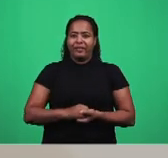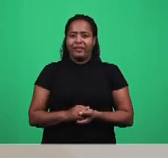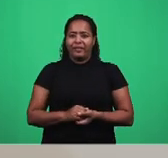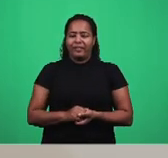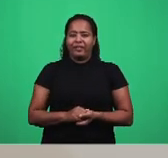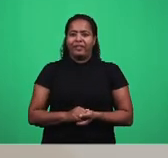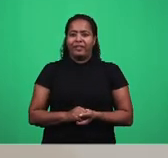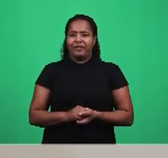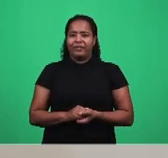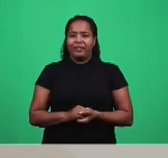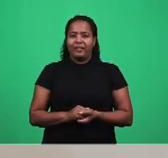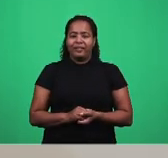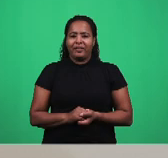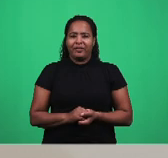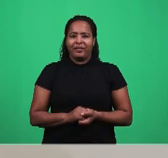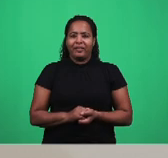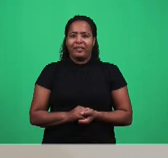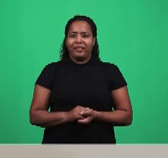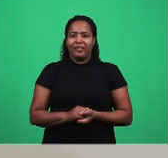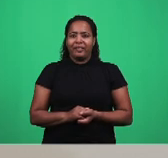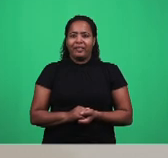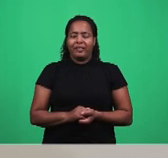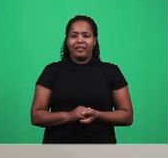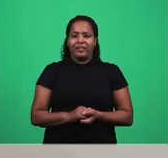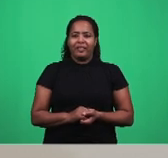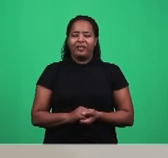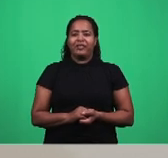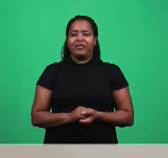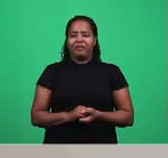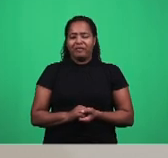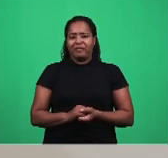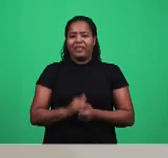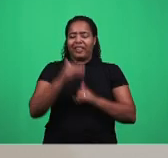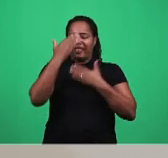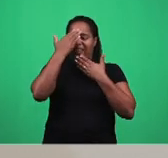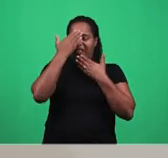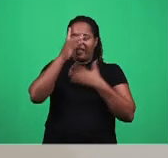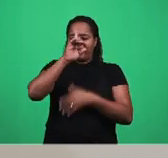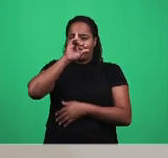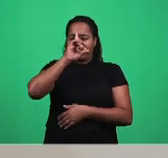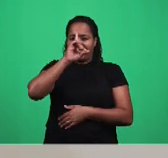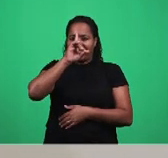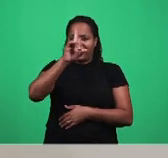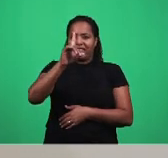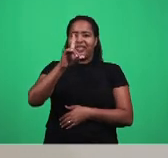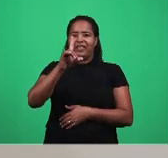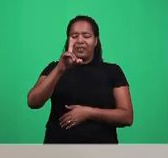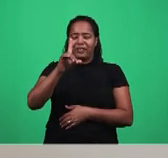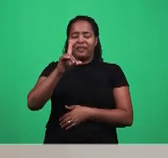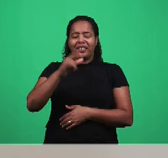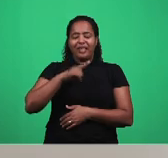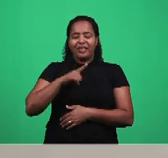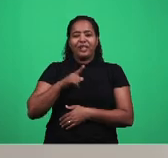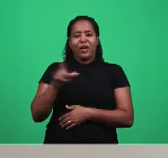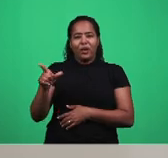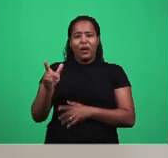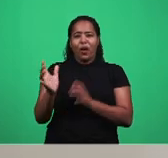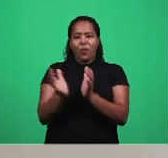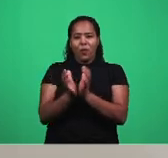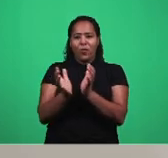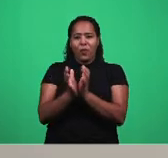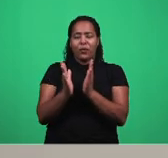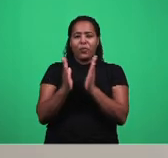prier, à part remercier à Dieu pour les avoir en train de prier pour nous? Cela est une merveille, c'est l'œuvre, ça c'est le